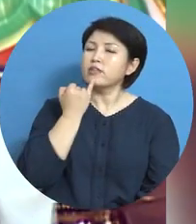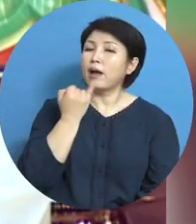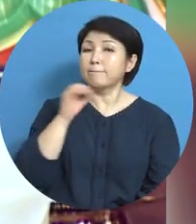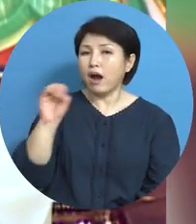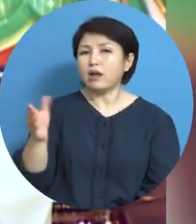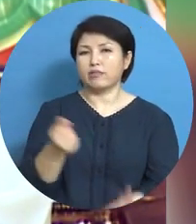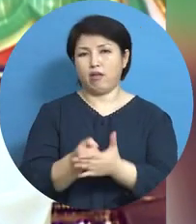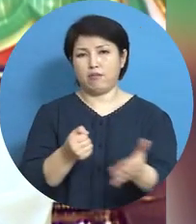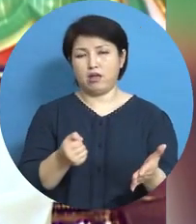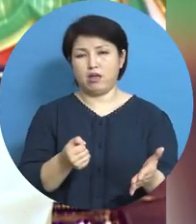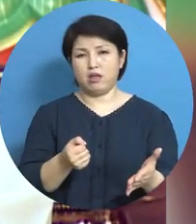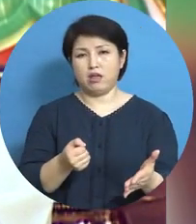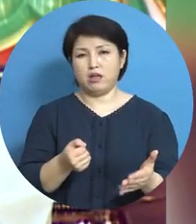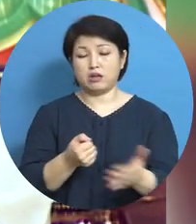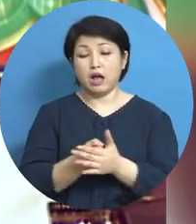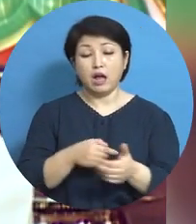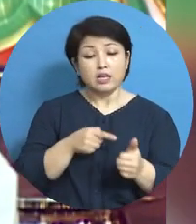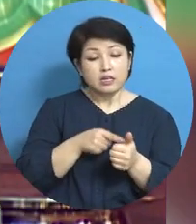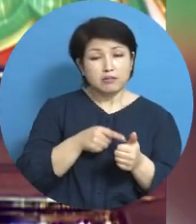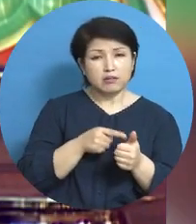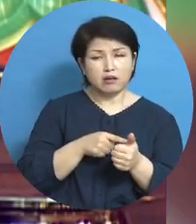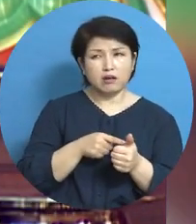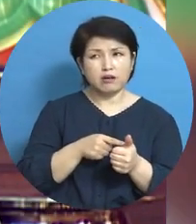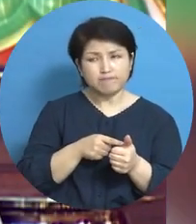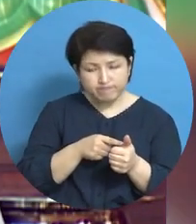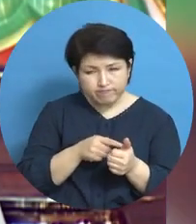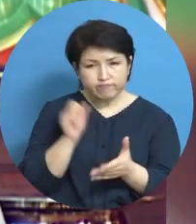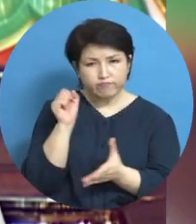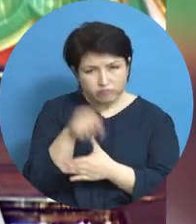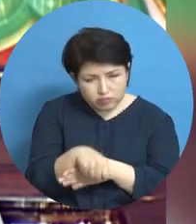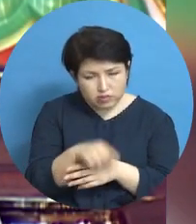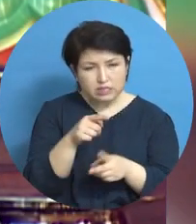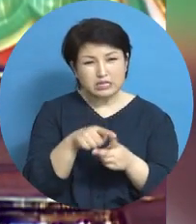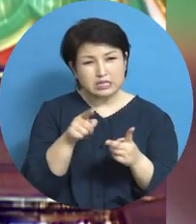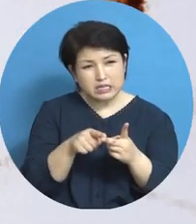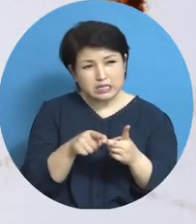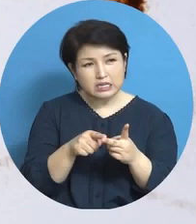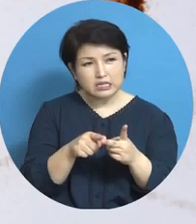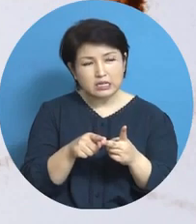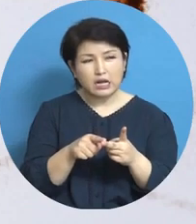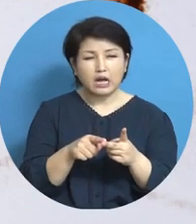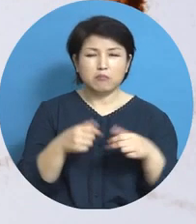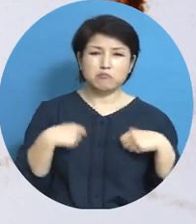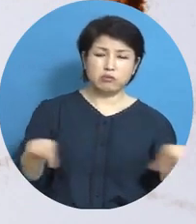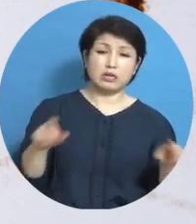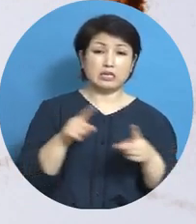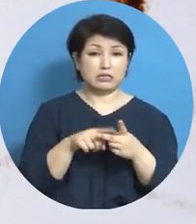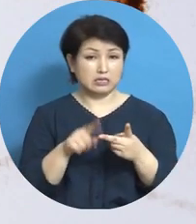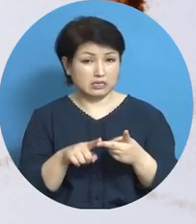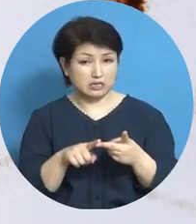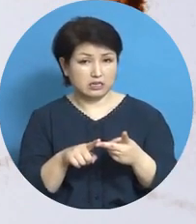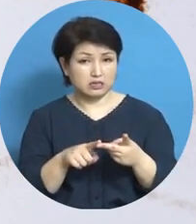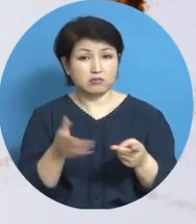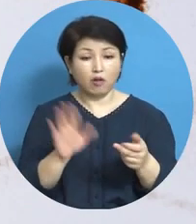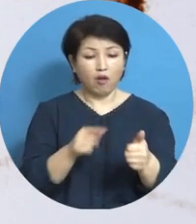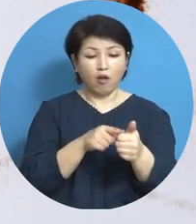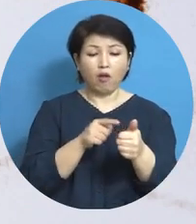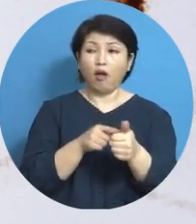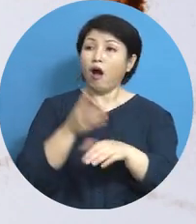때문에. 여기서 받아들이든지 물러나든지 해야 된다. 그러니까 이 수다타 장녀는 감사합니다